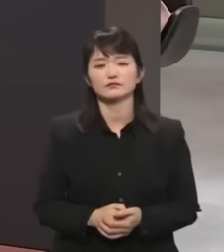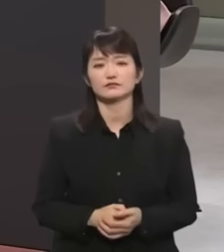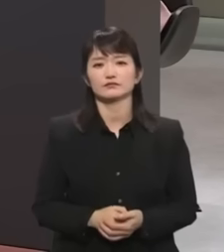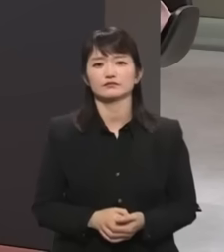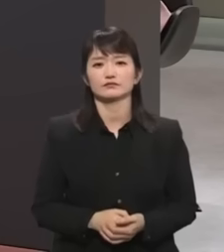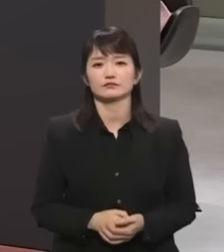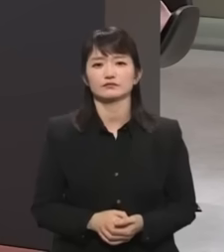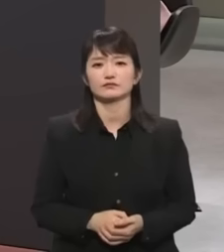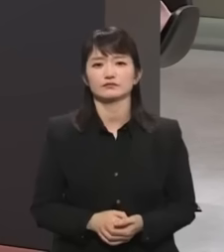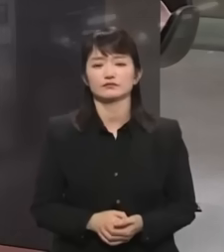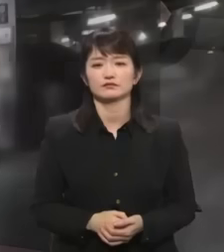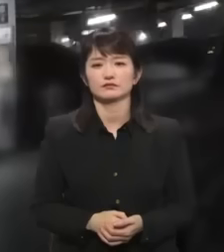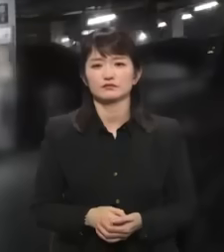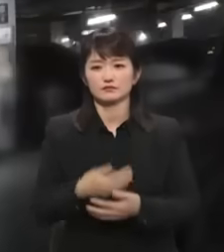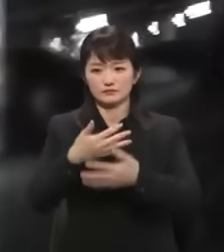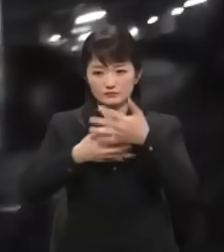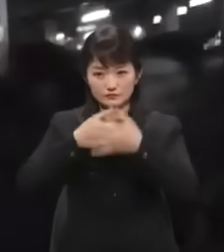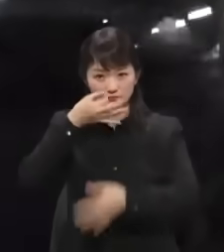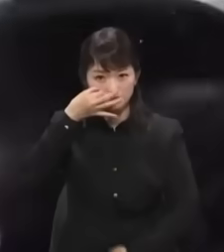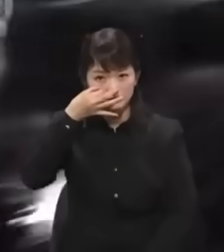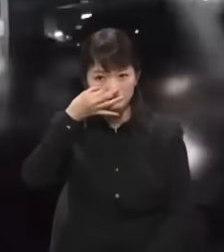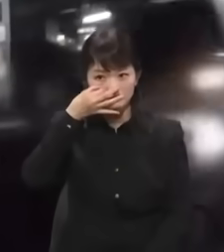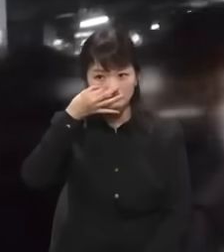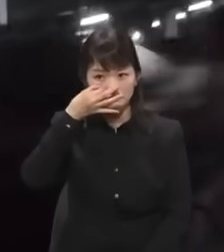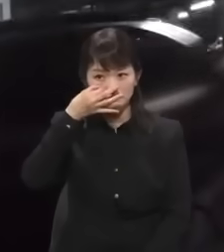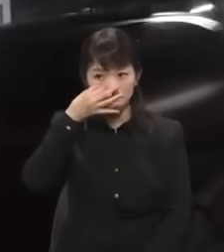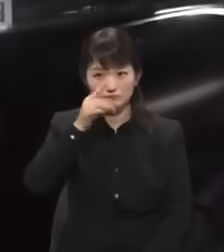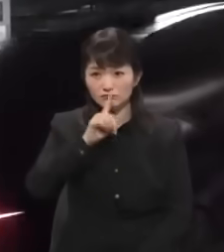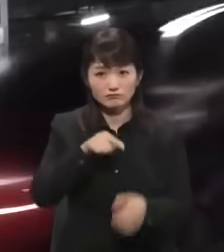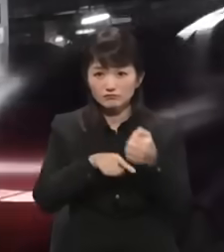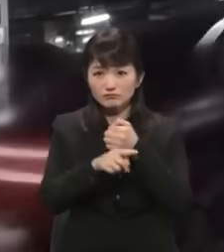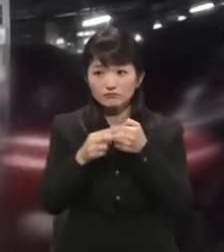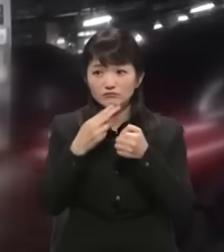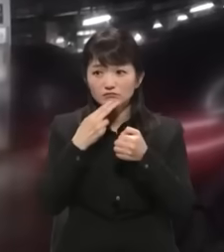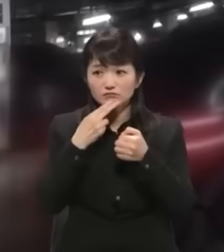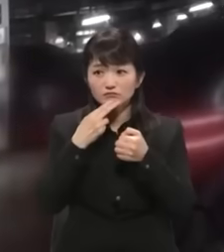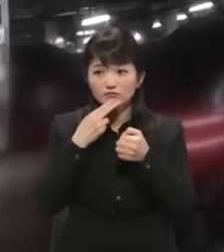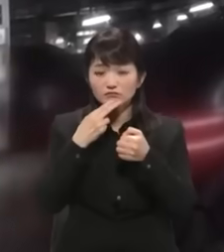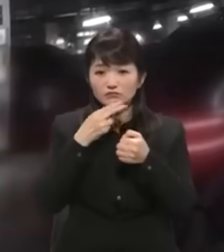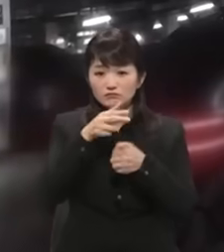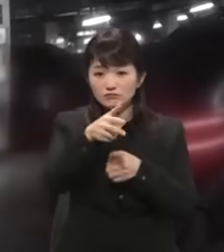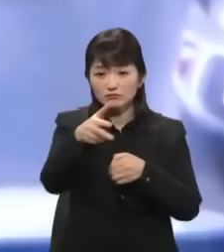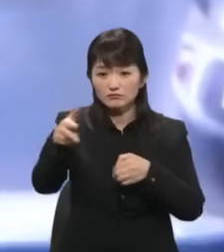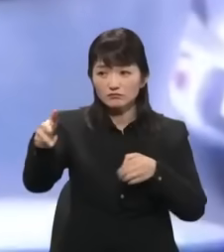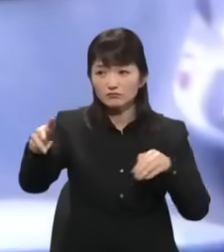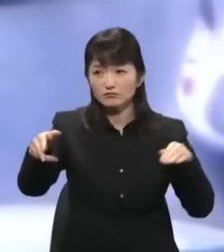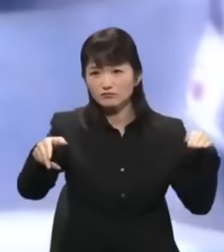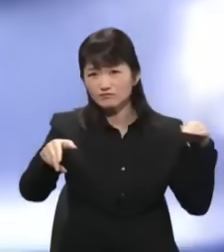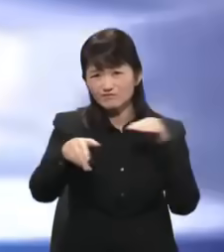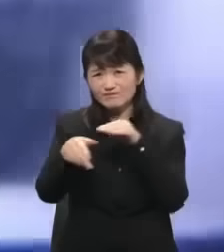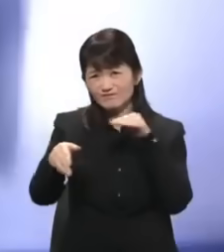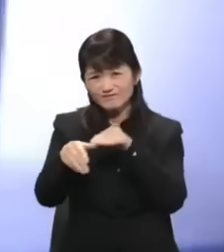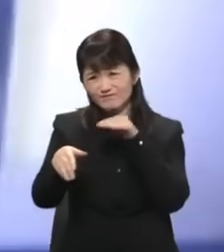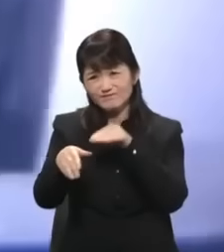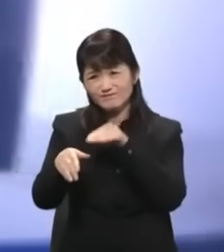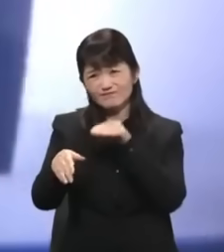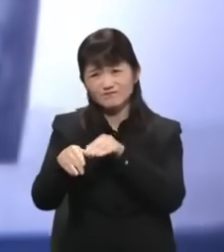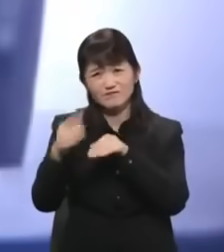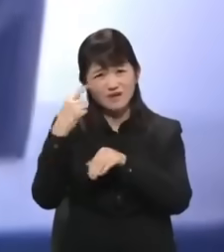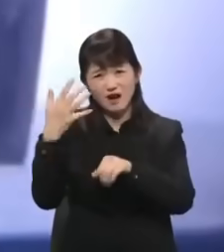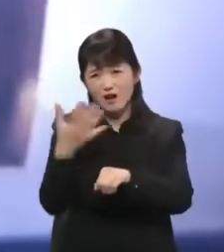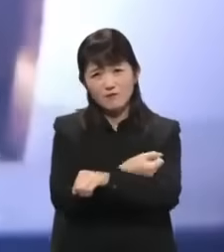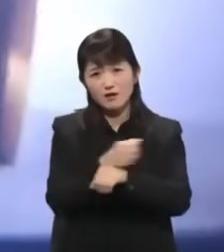봤습니다 일단 뭐 영상 보셨겠지만 뭐 아무 이유 없이 지금 차들을 막 밀어붙이면서 지하 주차장에서 경험을